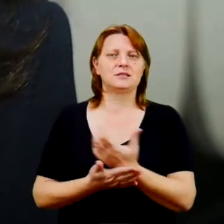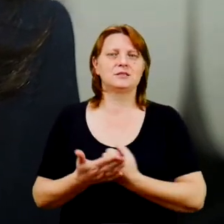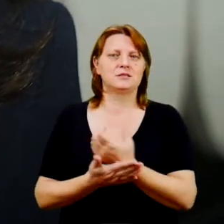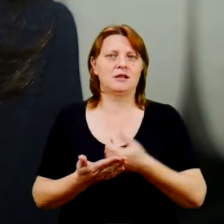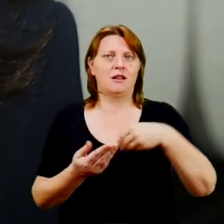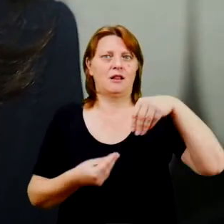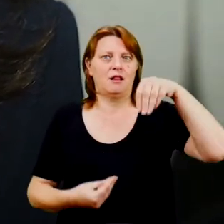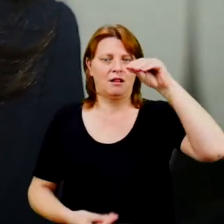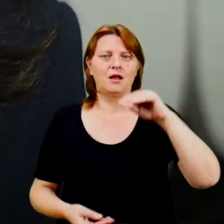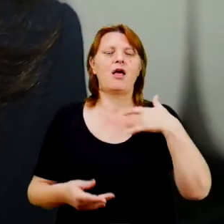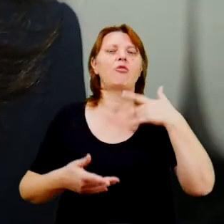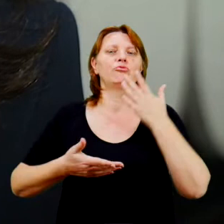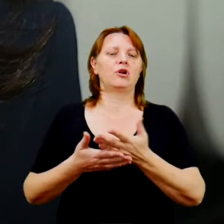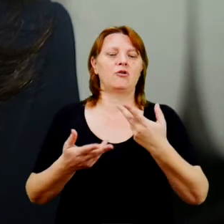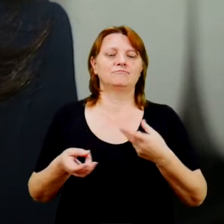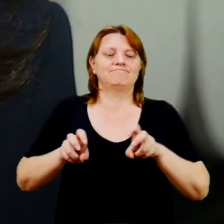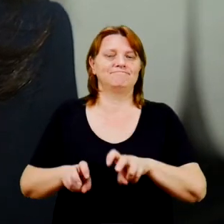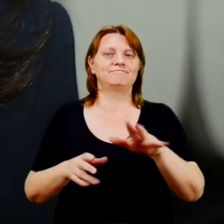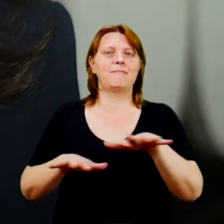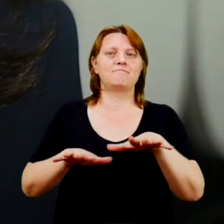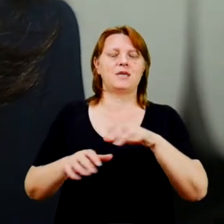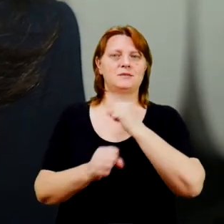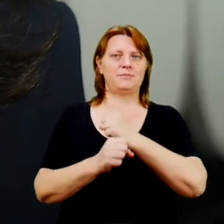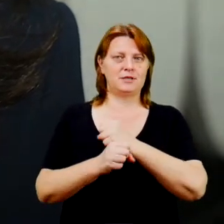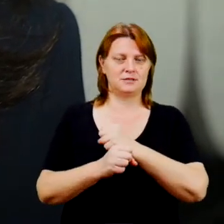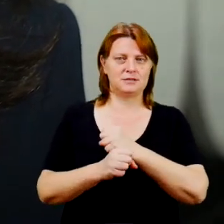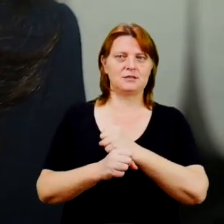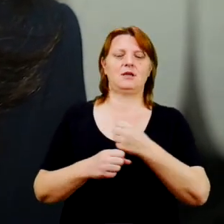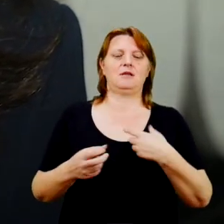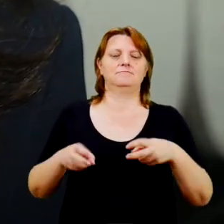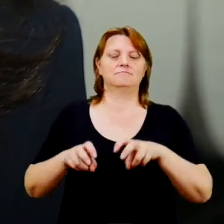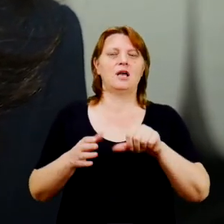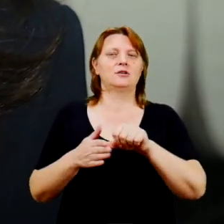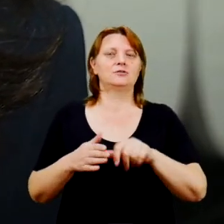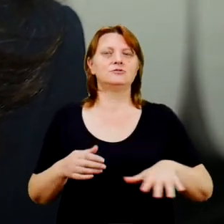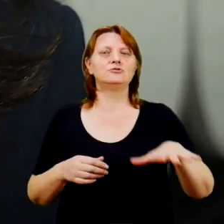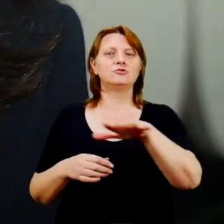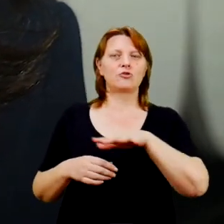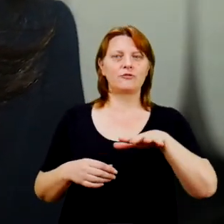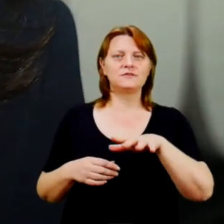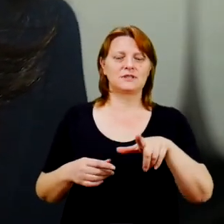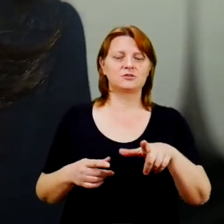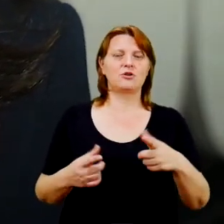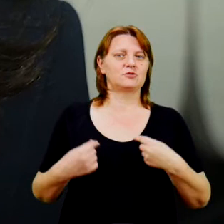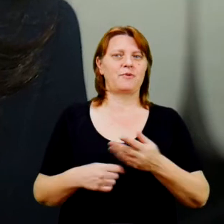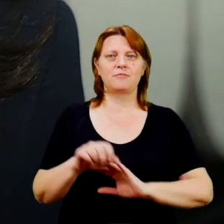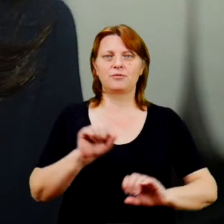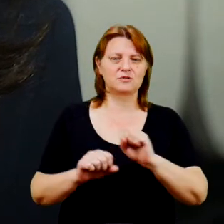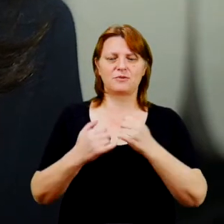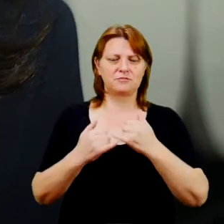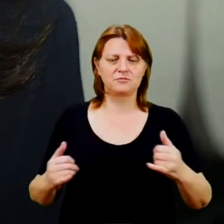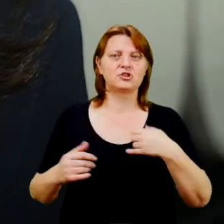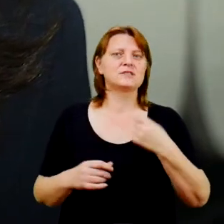pieniędzy, tylko właśnie tworzenie miejsc pracy, tworzenie środowiska, gdzie osoby z niepełnosprawnościami czy osoby